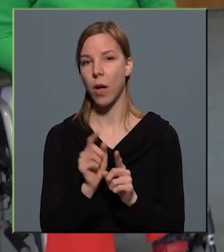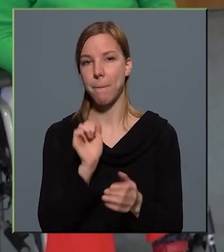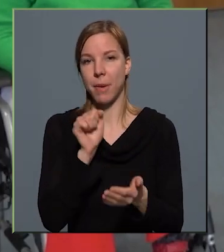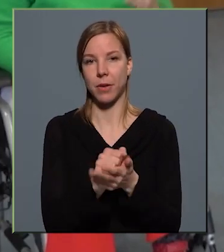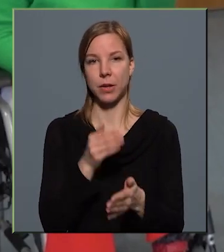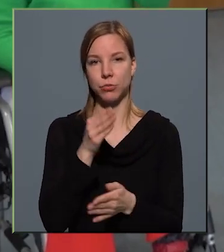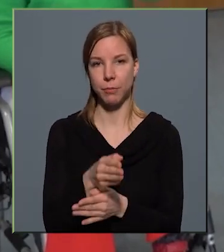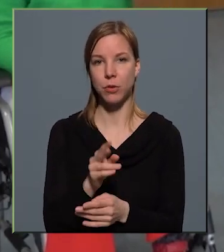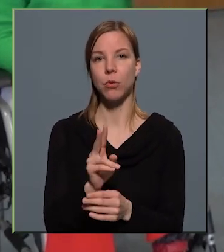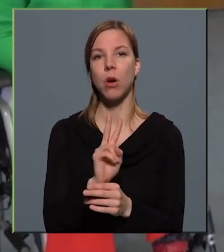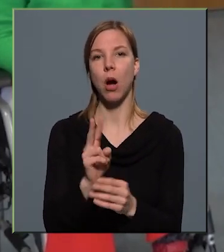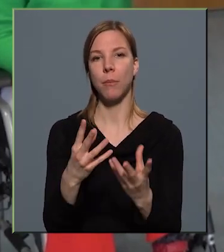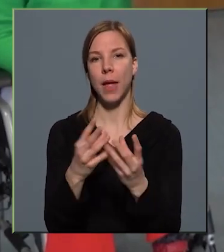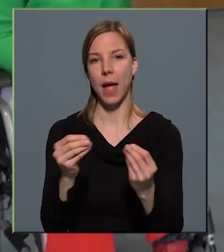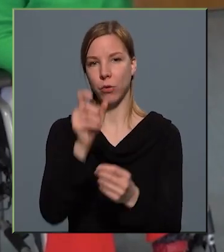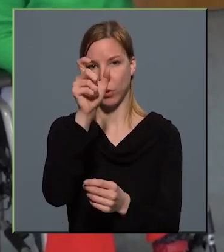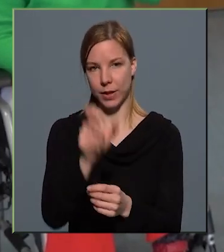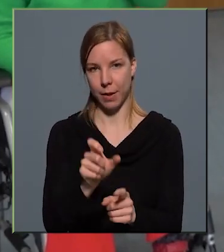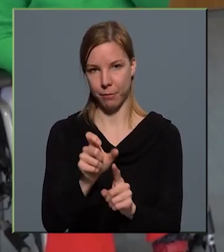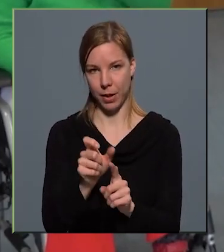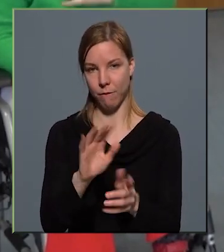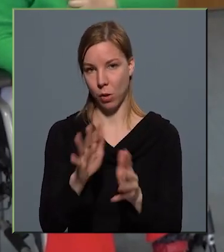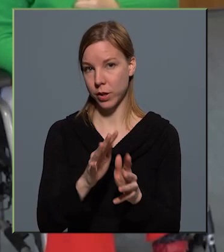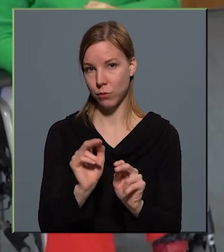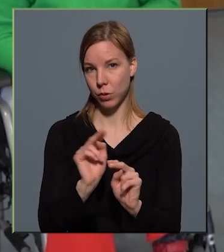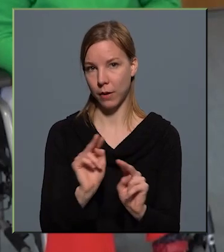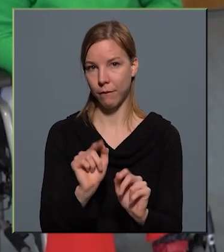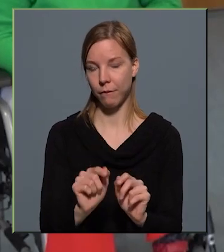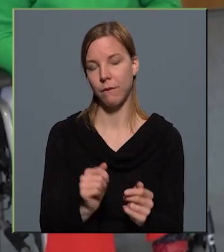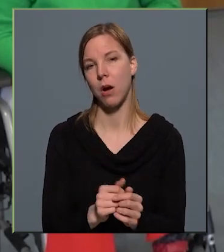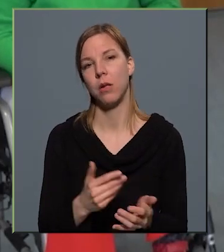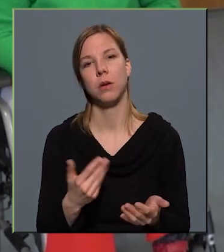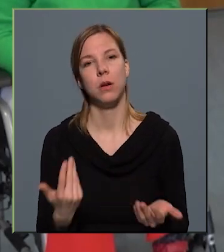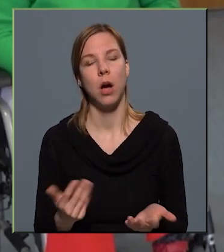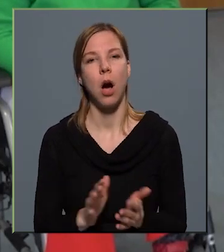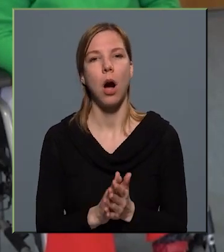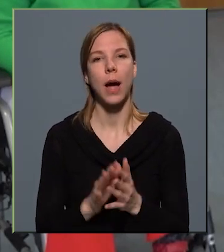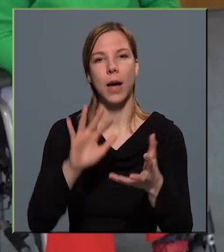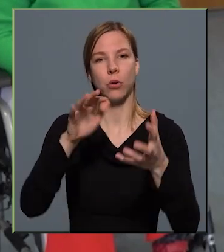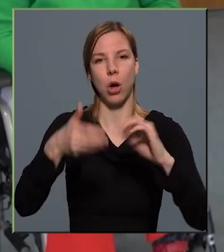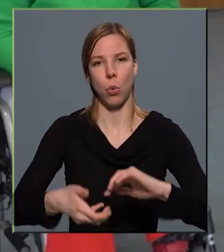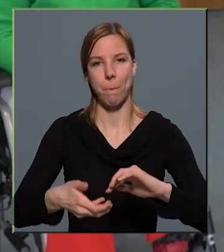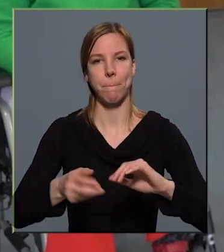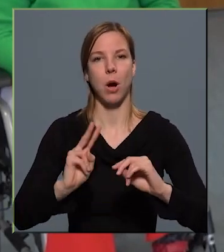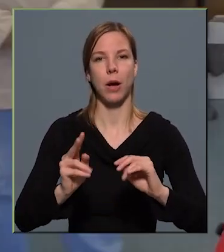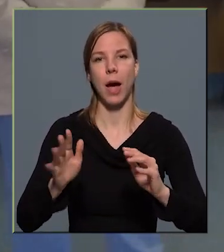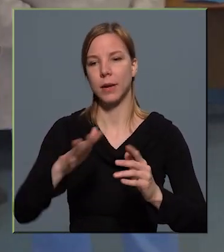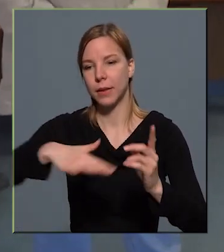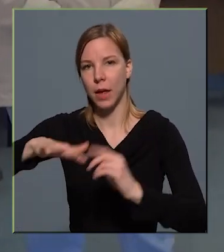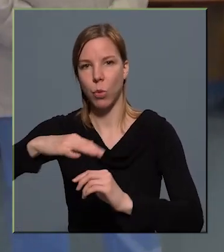esetleg eltűnt személyeket feltételez, akár romoknál, akár területen, akár